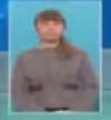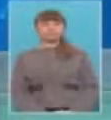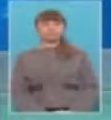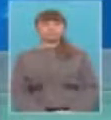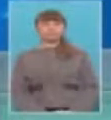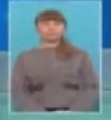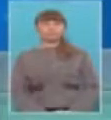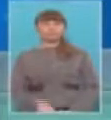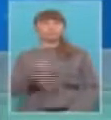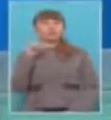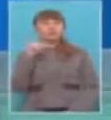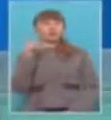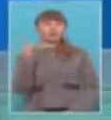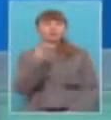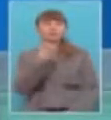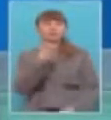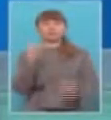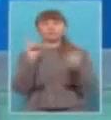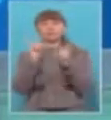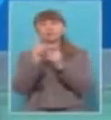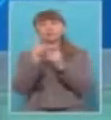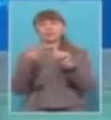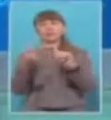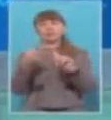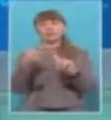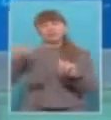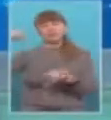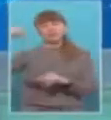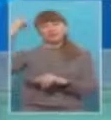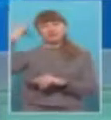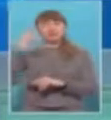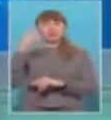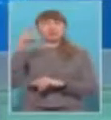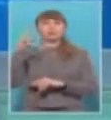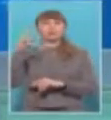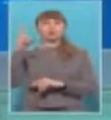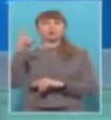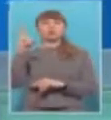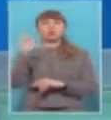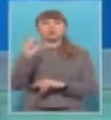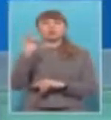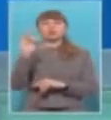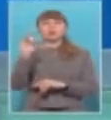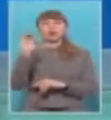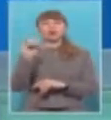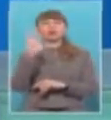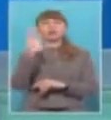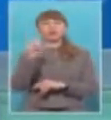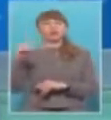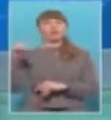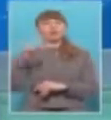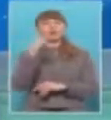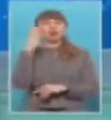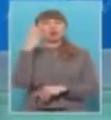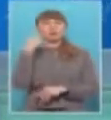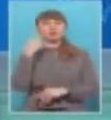Бүгін елбасы Алматыға ұшып келді. Мегаполистің жастары Нұрсұлтан Назарбаевты гүлшоқтарымен қарсы алды. Бүгінгінің белсенді буыны тұңғыш президентке